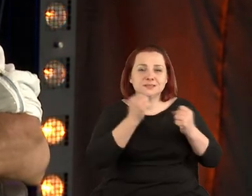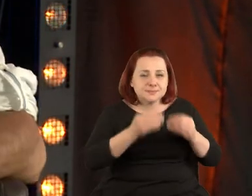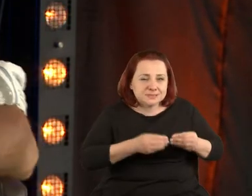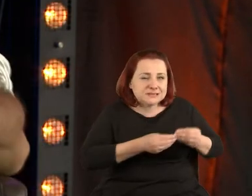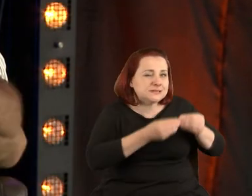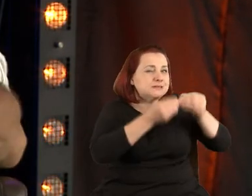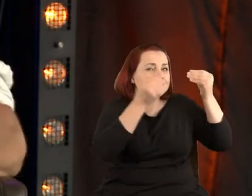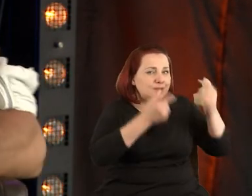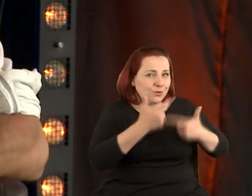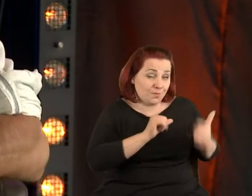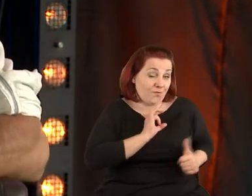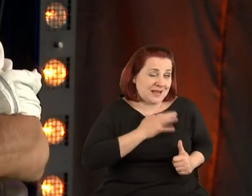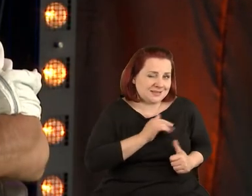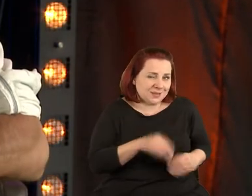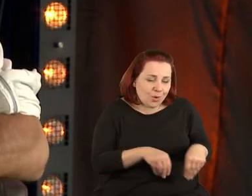się właśnie